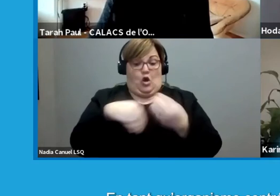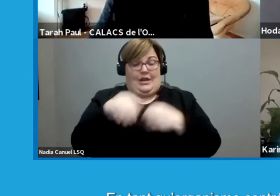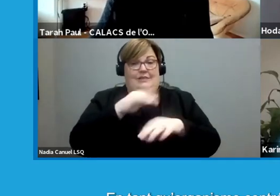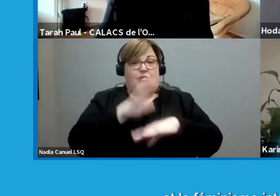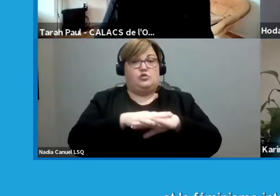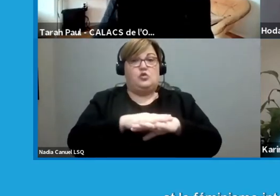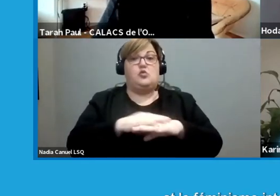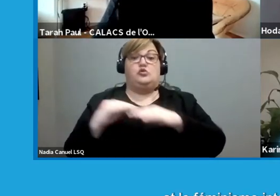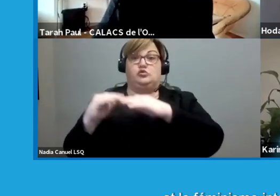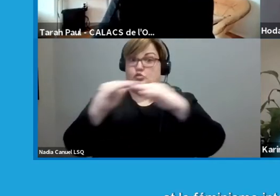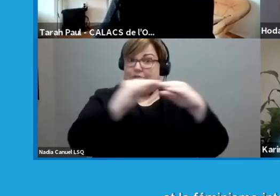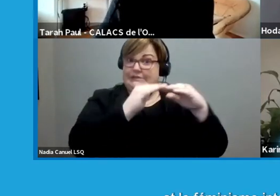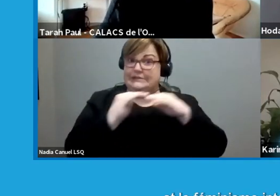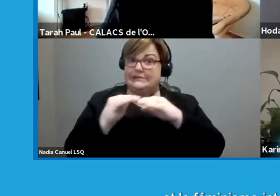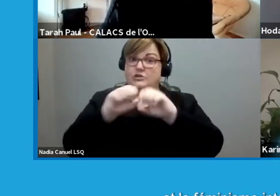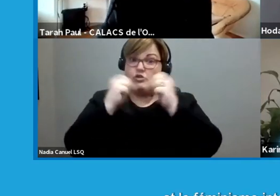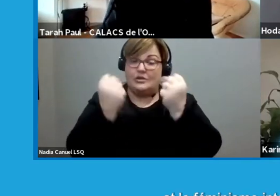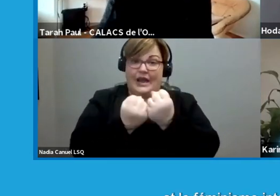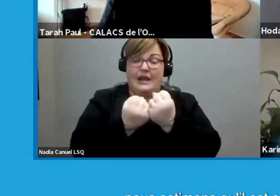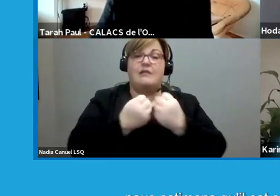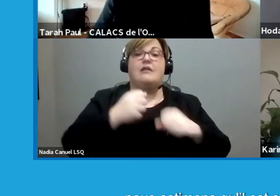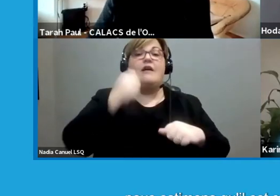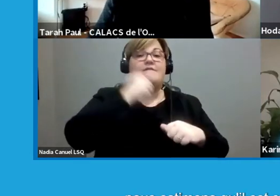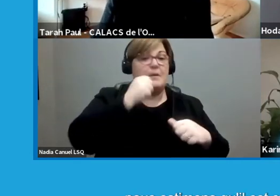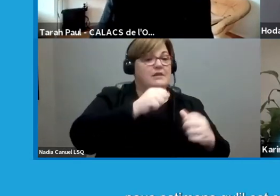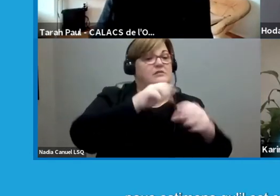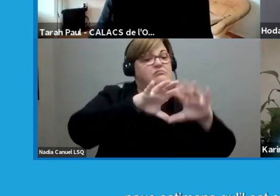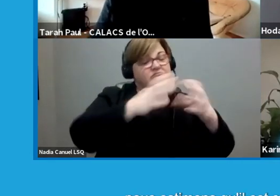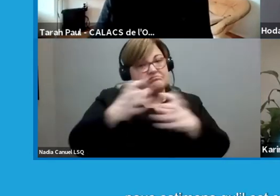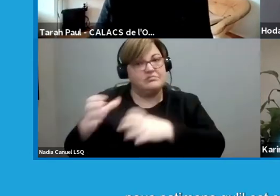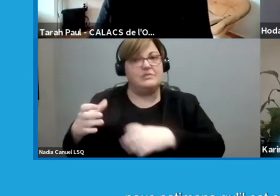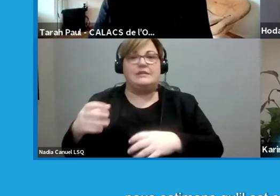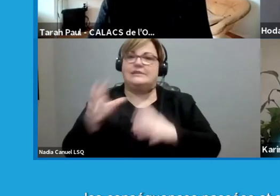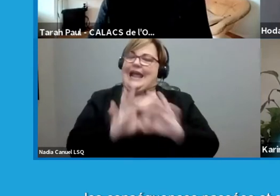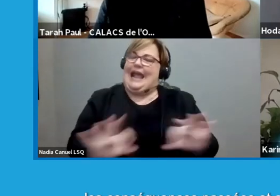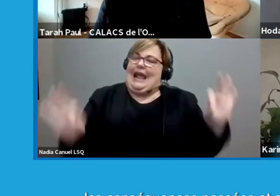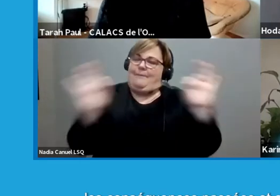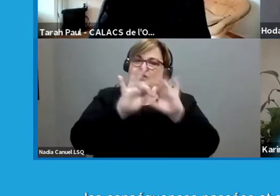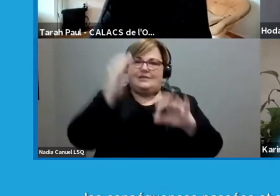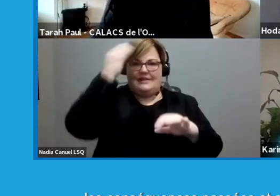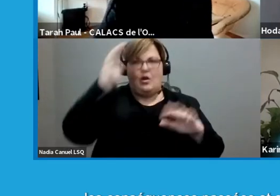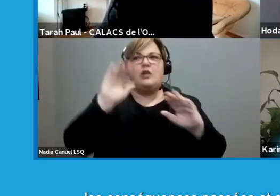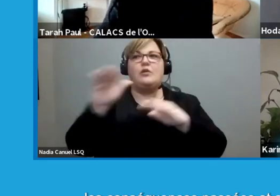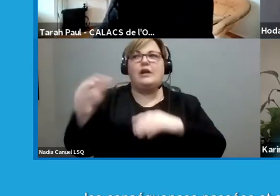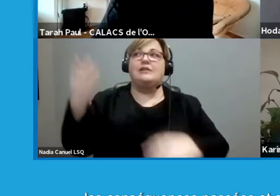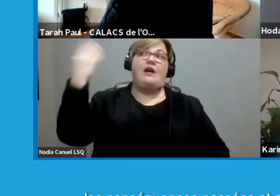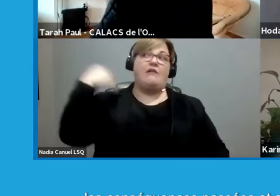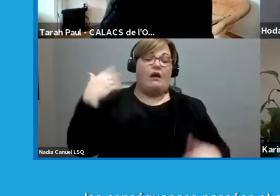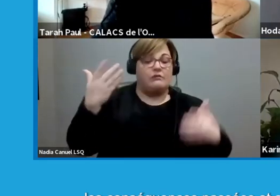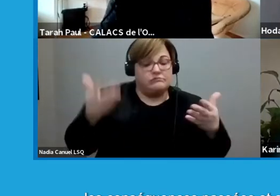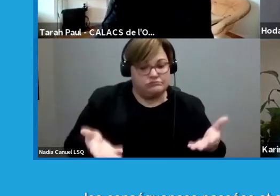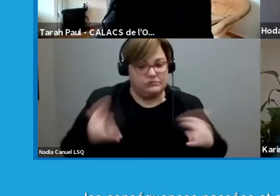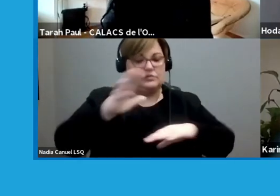justice sociale et le féminisme intersectionnel, nous estimons qu'il est crucial de connaître les conséquences passées et actuelles